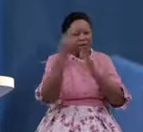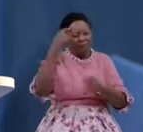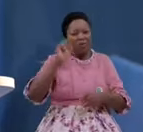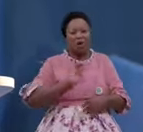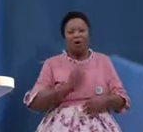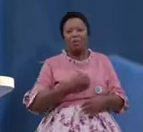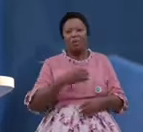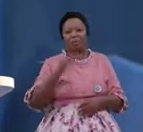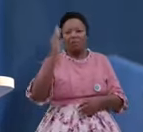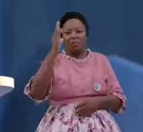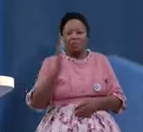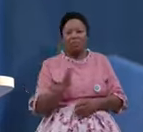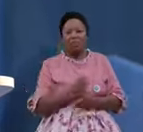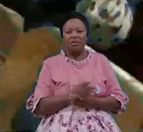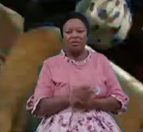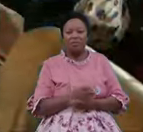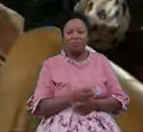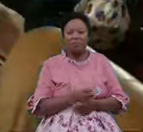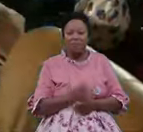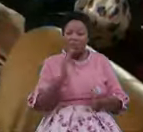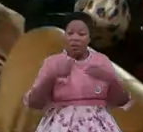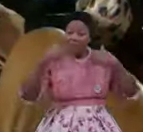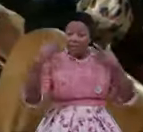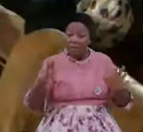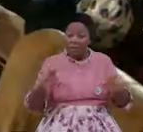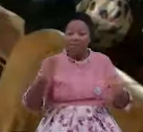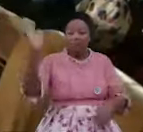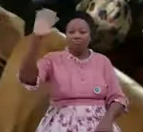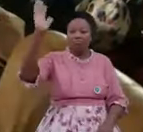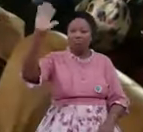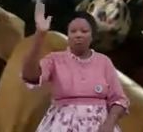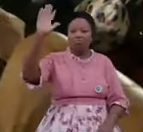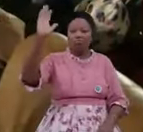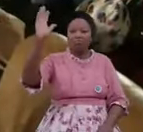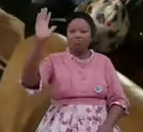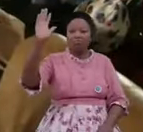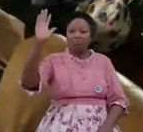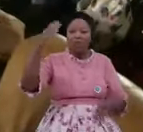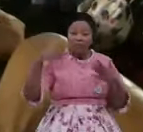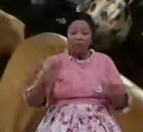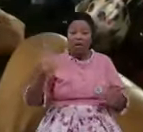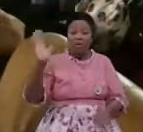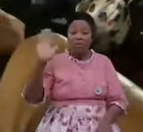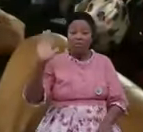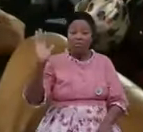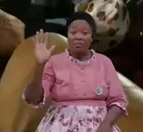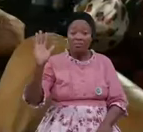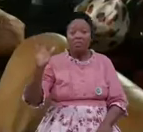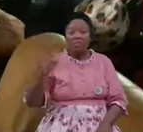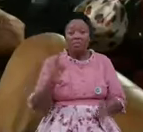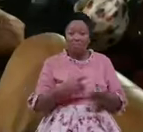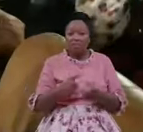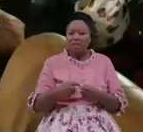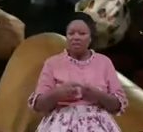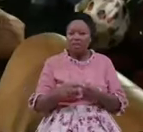Pastor when done please save time don't miss anything